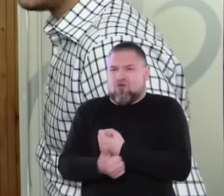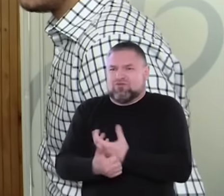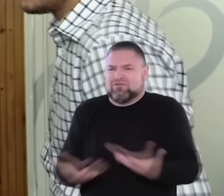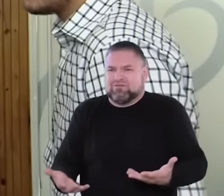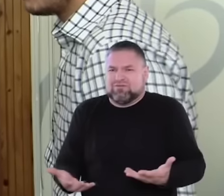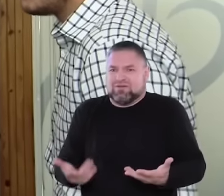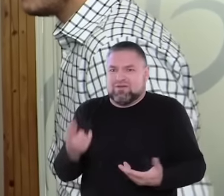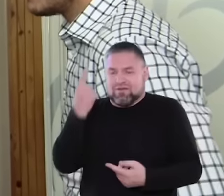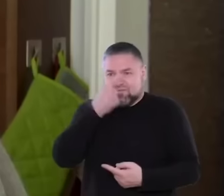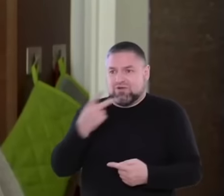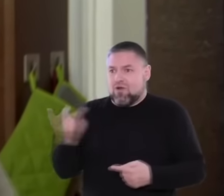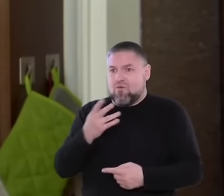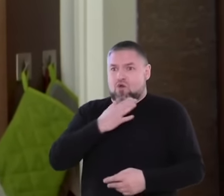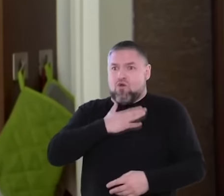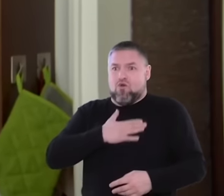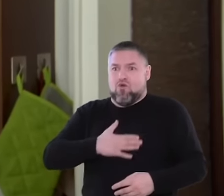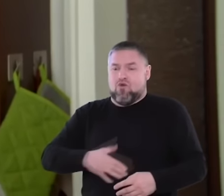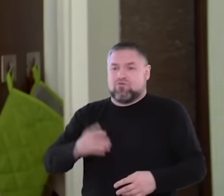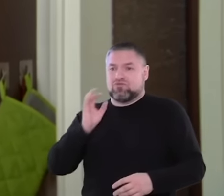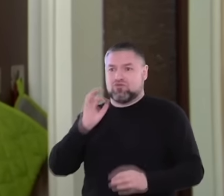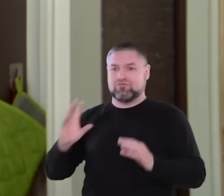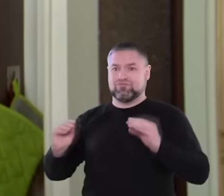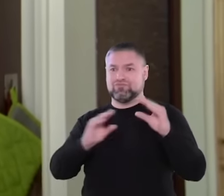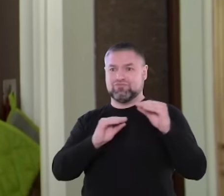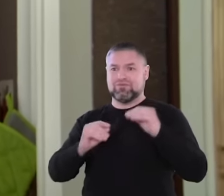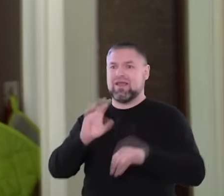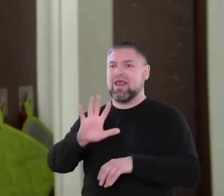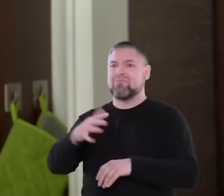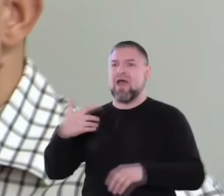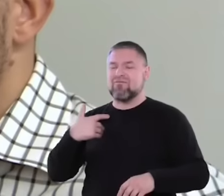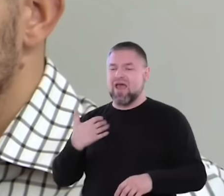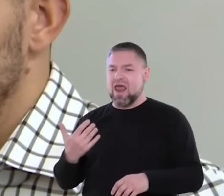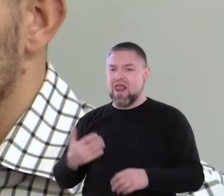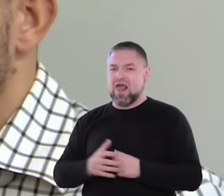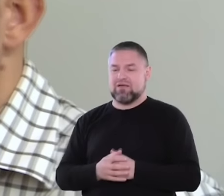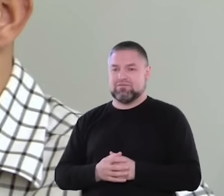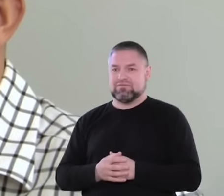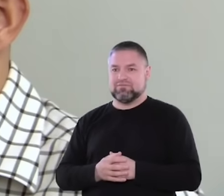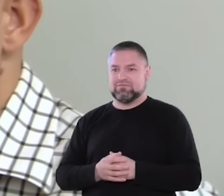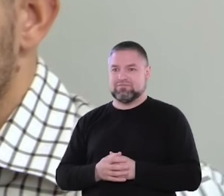chodzi? Myślałam, że się polubiłyście. Przecież dobrze wam się gadało. Ile ona ma lat?